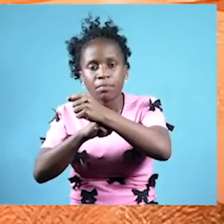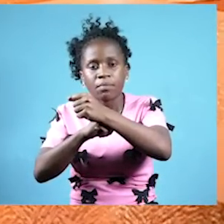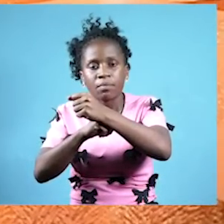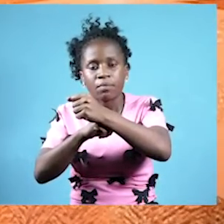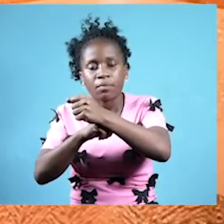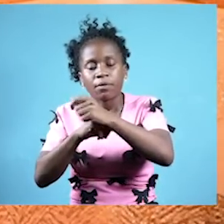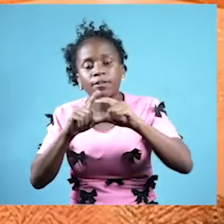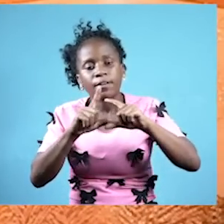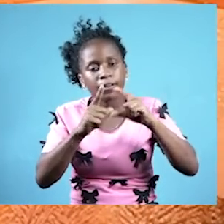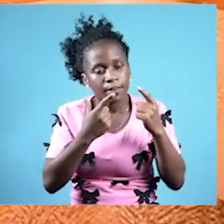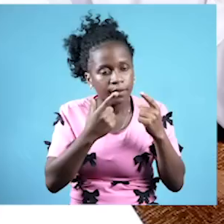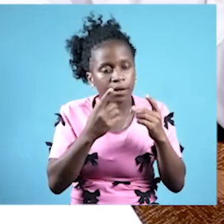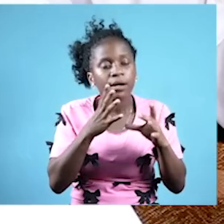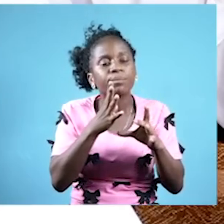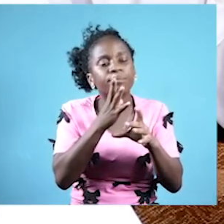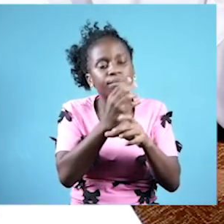Lakini akishapatikana mgombea,